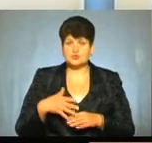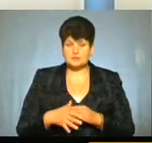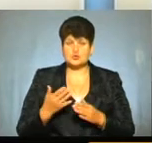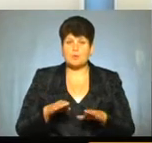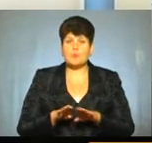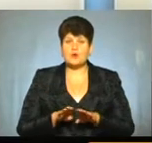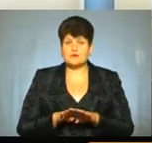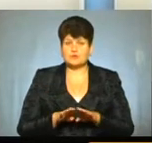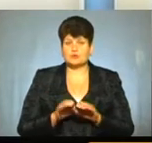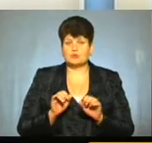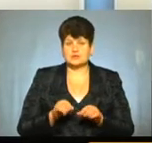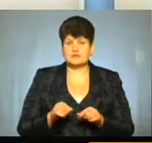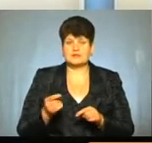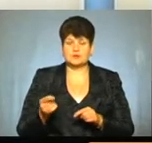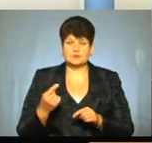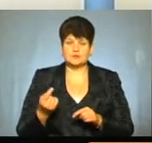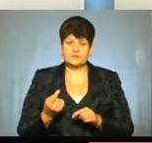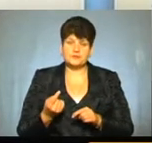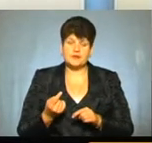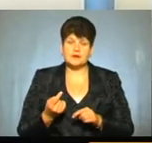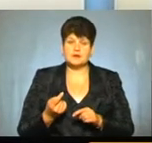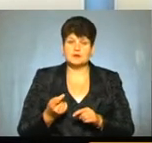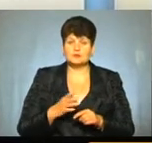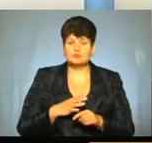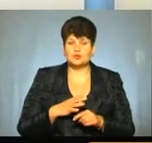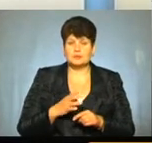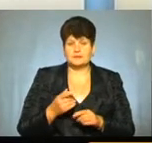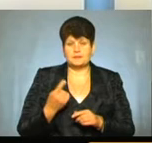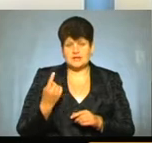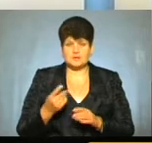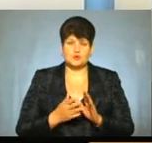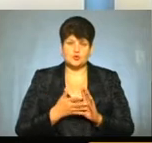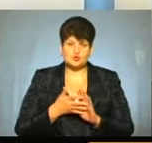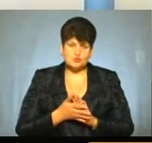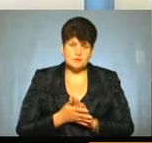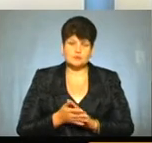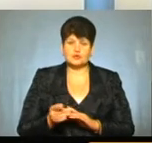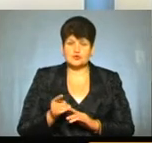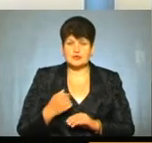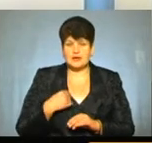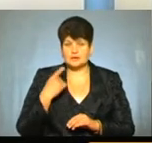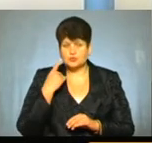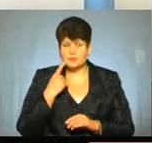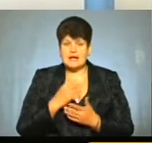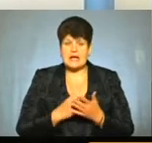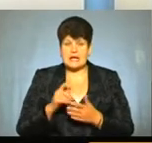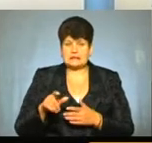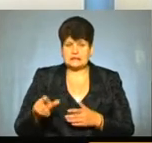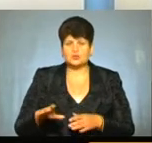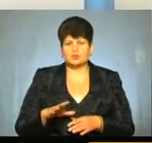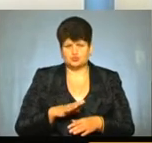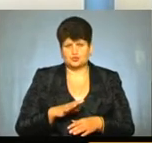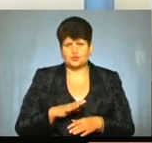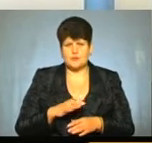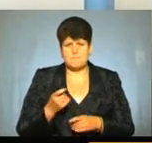що якщо порівнювати, можливо, Тернопільська область не була настільки, ну, по-перше, ми розуміємо, що, я думаю, що кандидатур